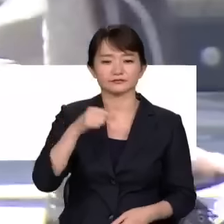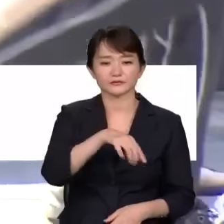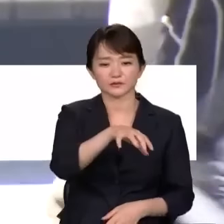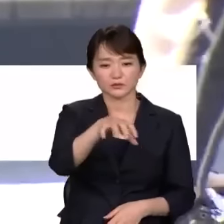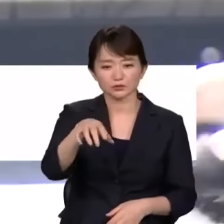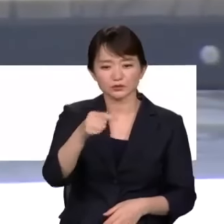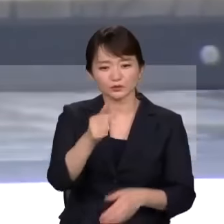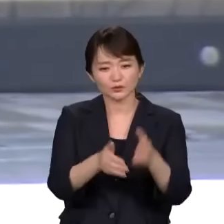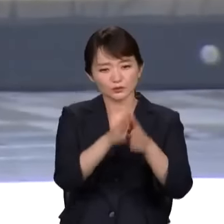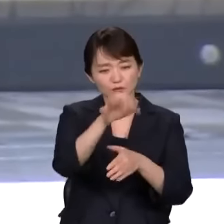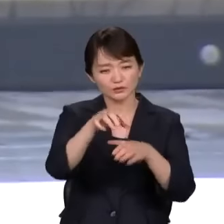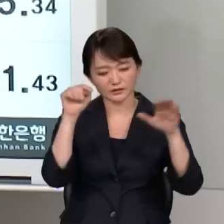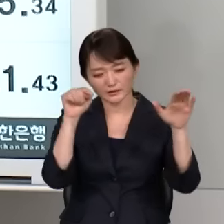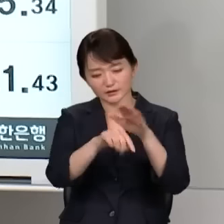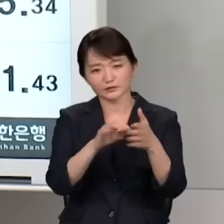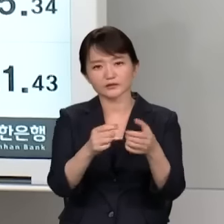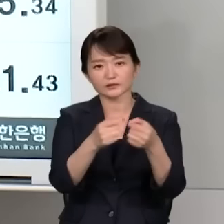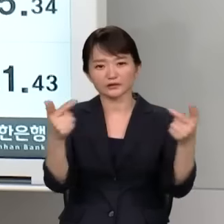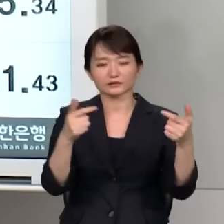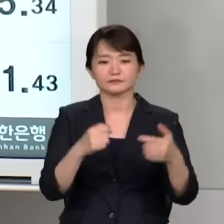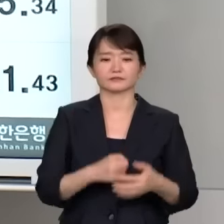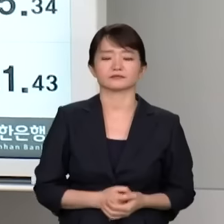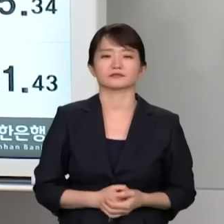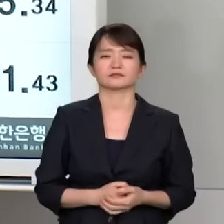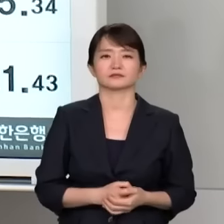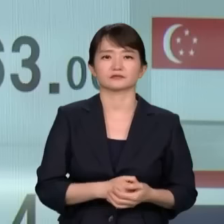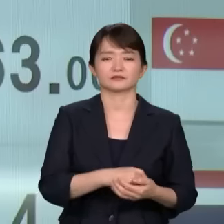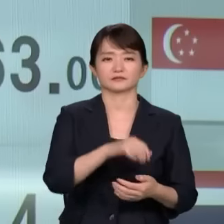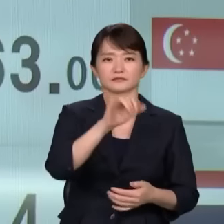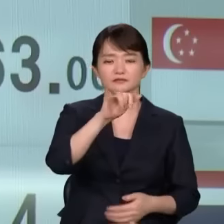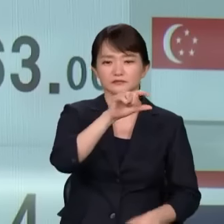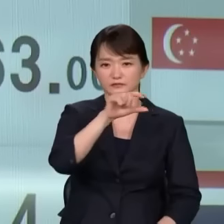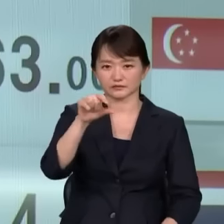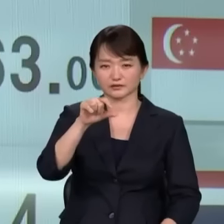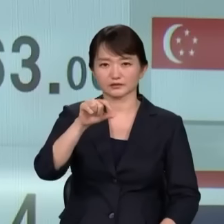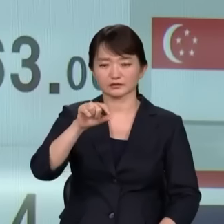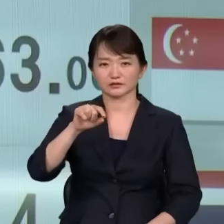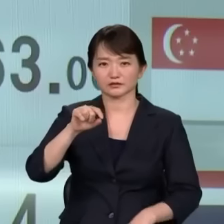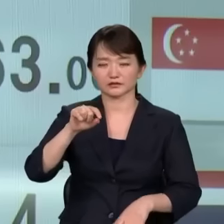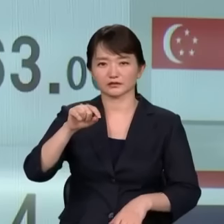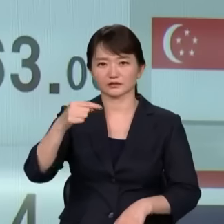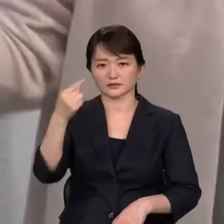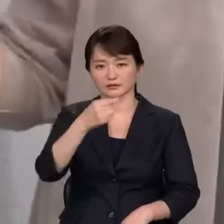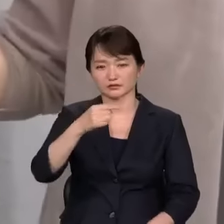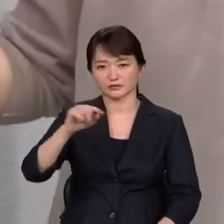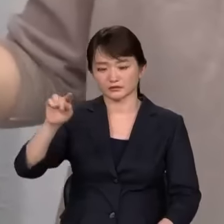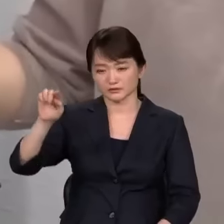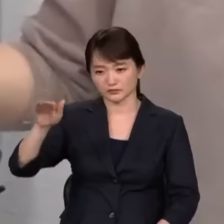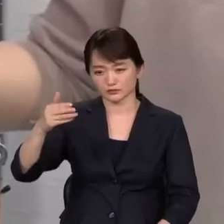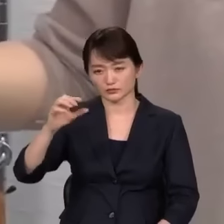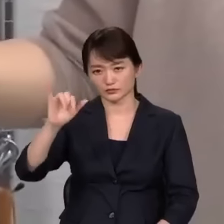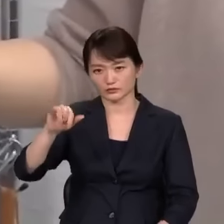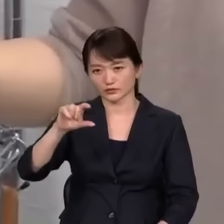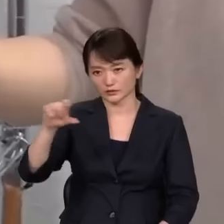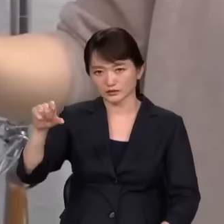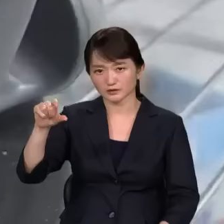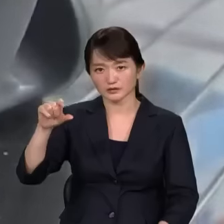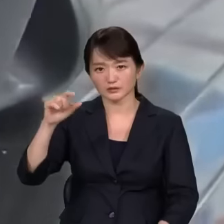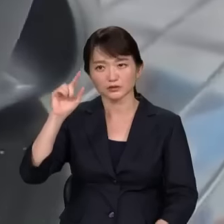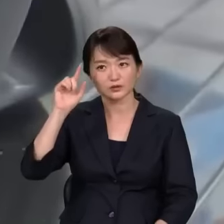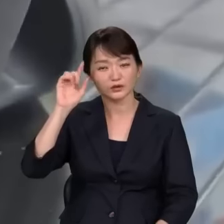확산되면서 원엔 환율이 아직은 100엔당 900원대 초반인데다 조만간 추석 황금 연휴도 앞두고 있어 이런